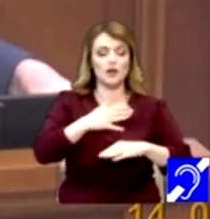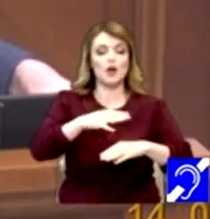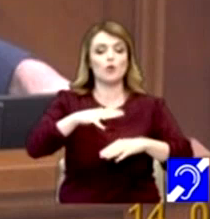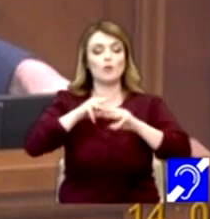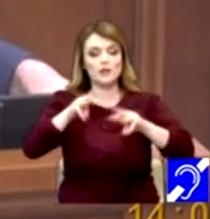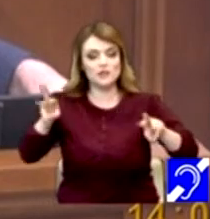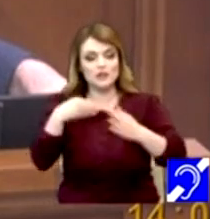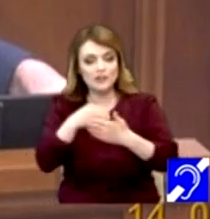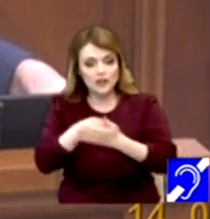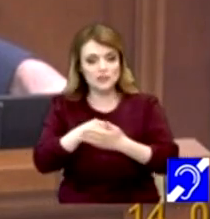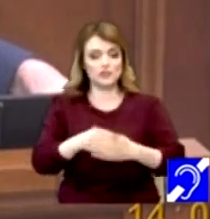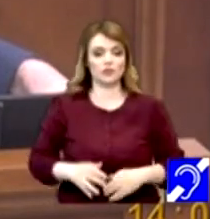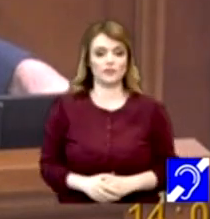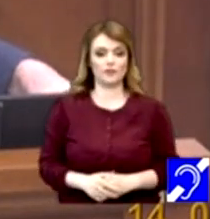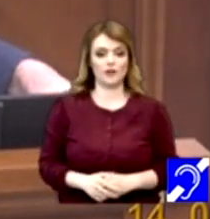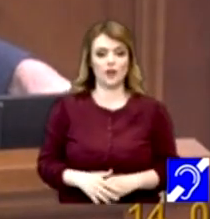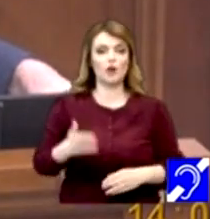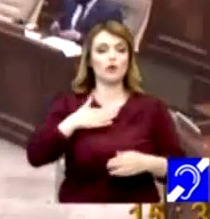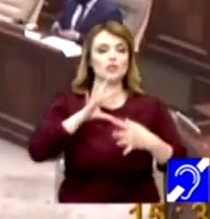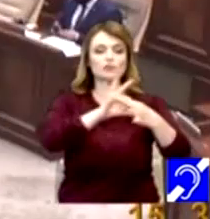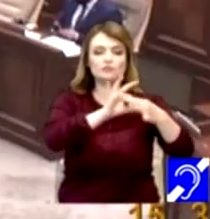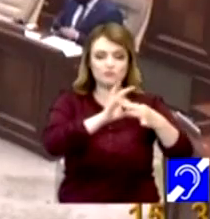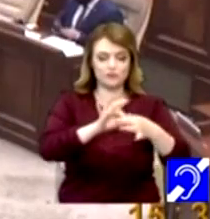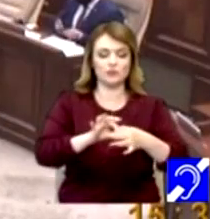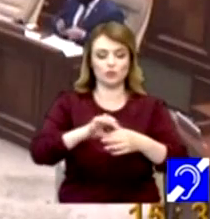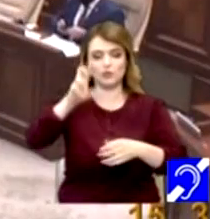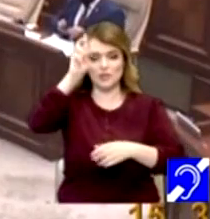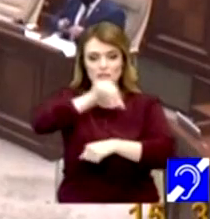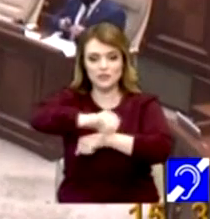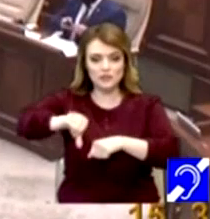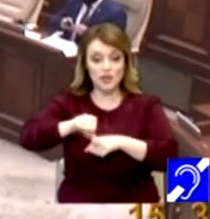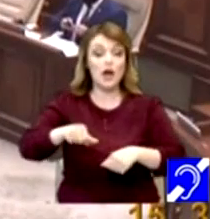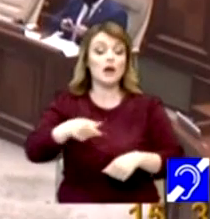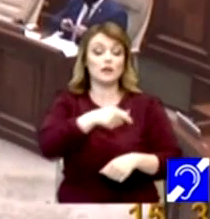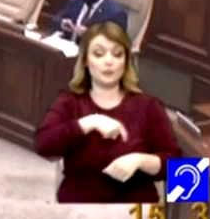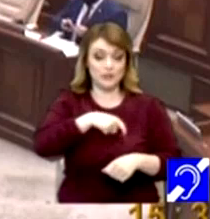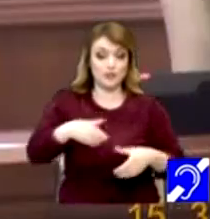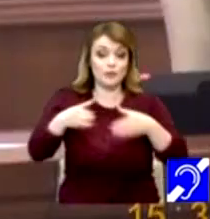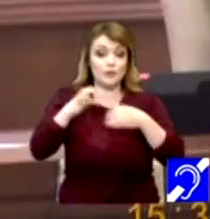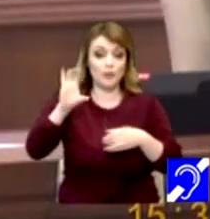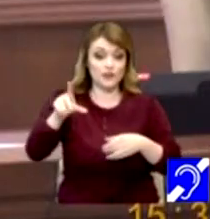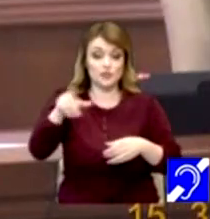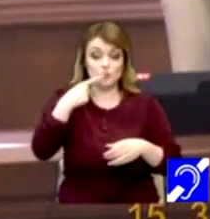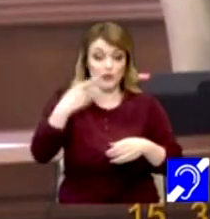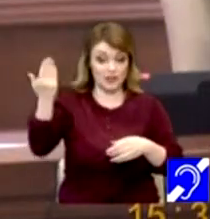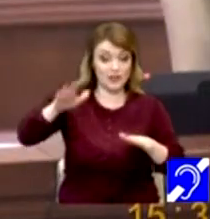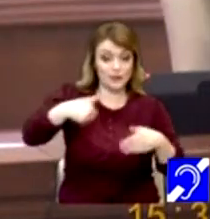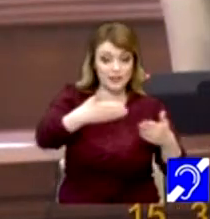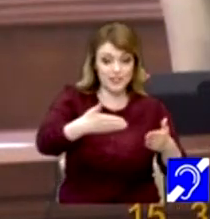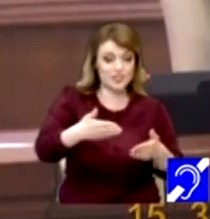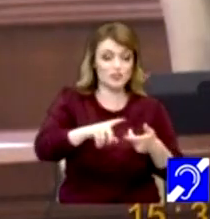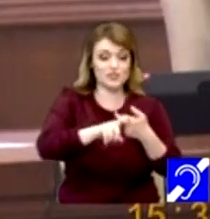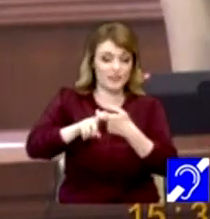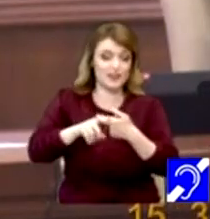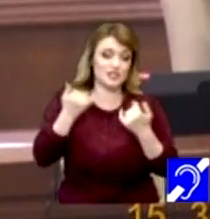Finanțelor, cu partenerii externi. Deputații PAS au declarat că inițiativa este populistă și e menită să le